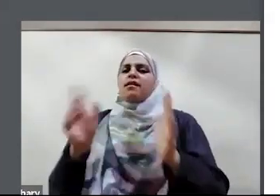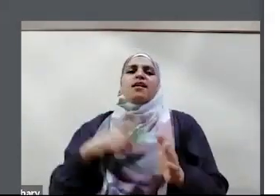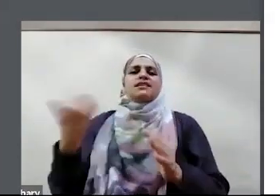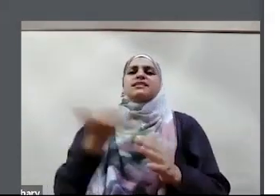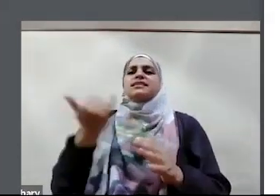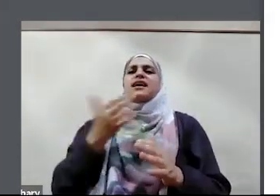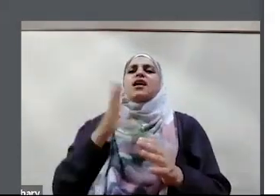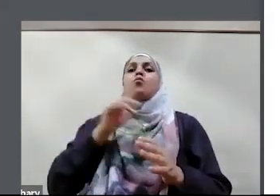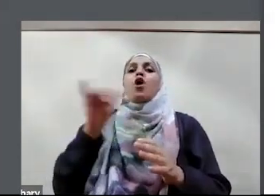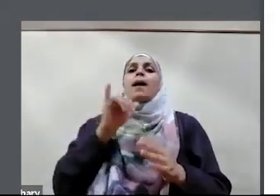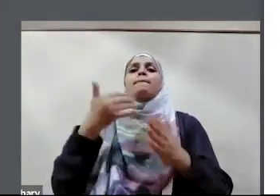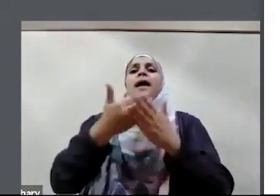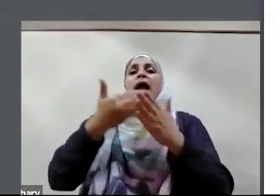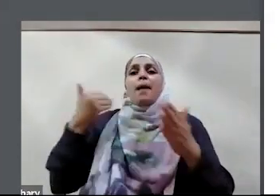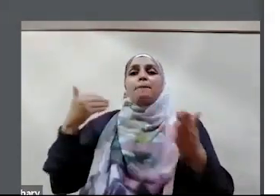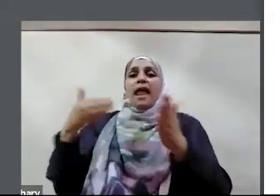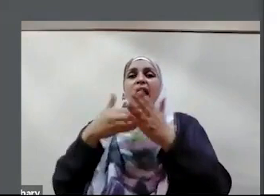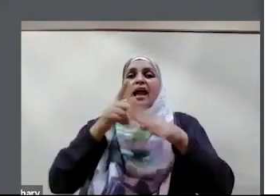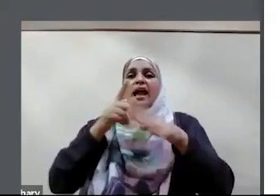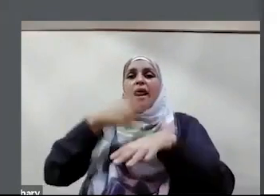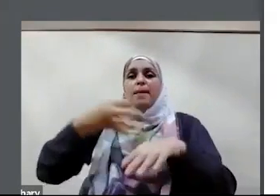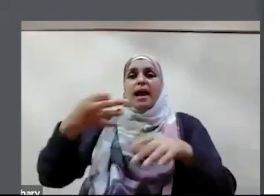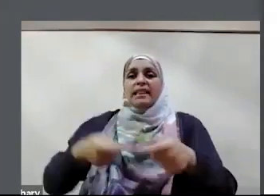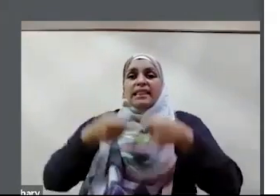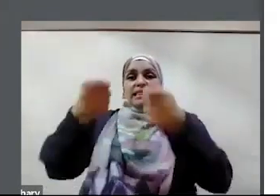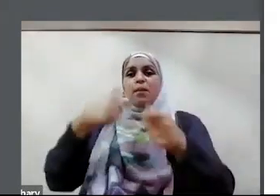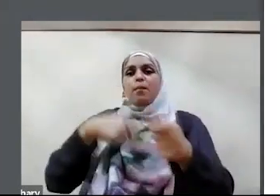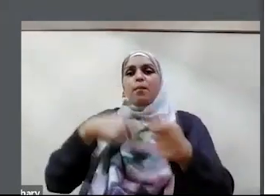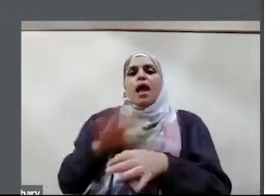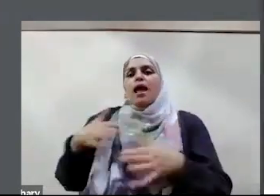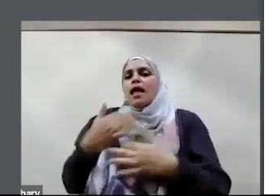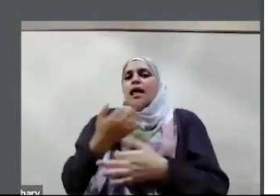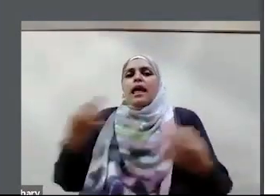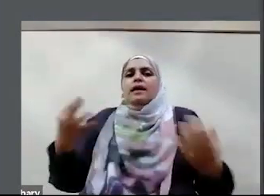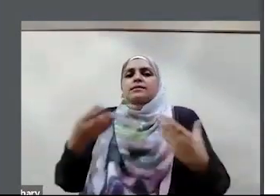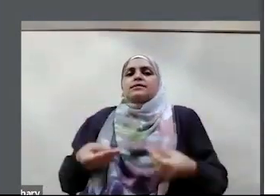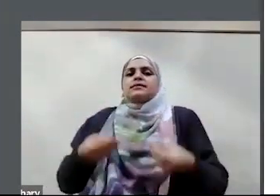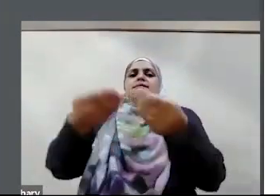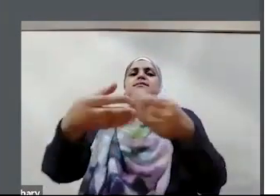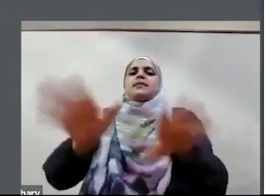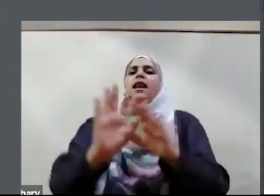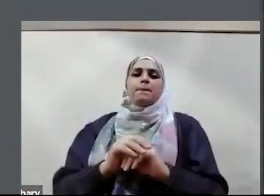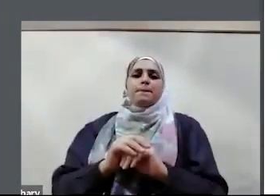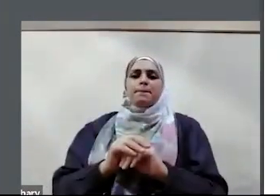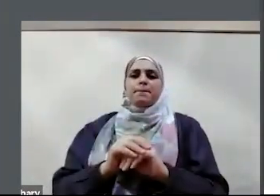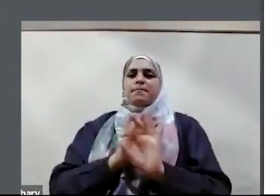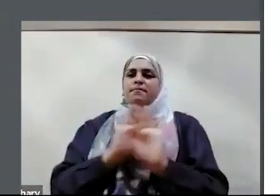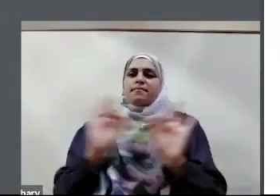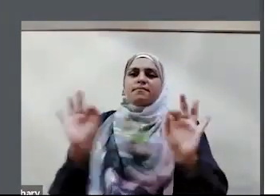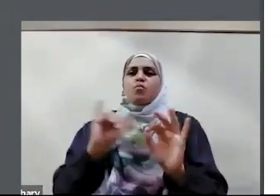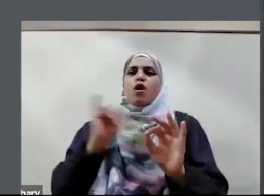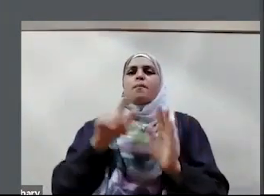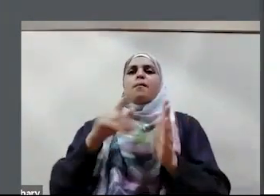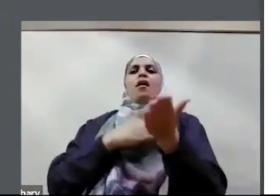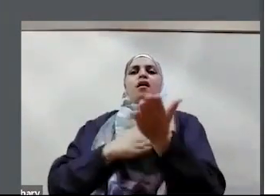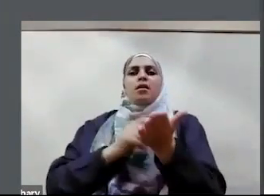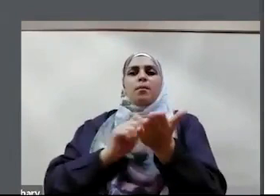اخر ميعاد للتقديم، وطبعا كل حاجه بتتسلم قبل اخر ميعاد للتقديم بما فيها خطابات